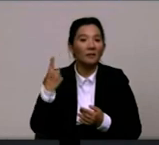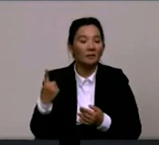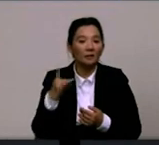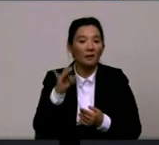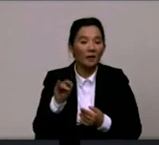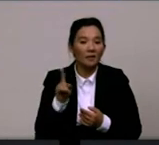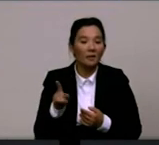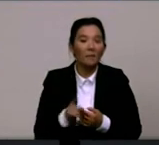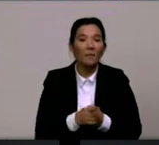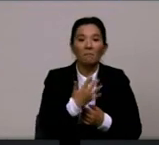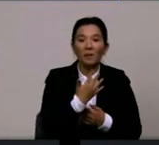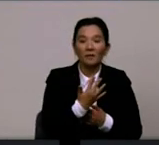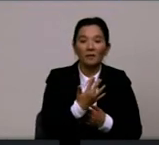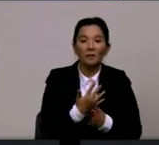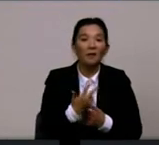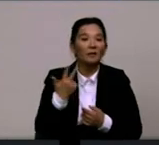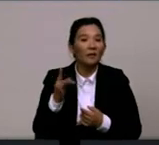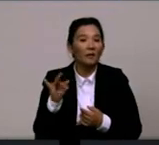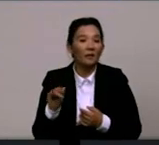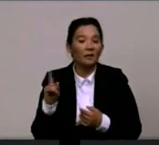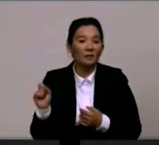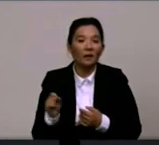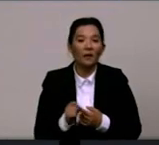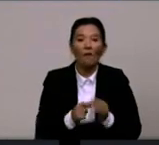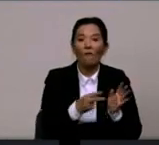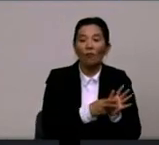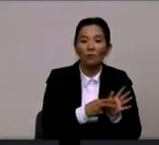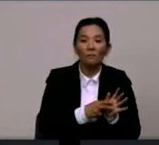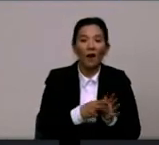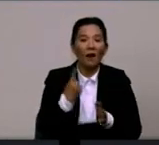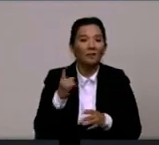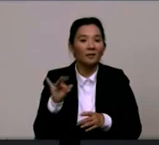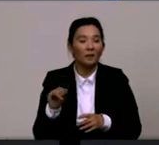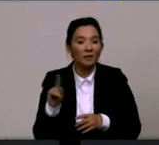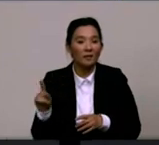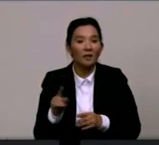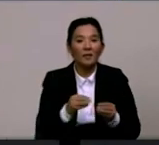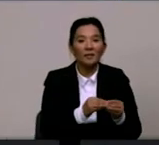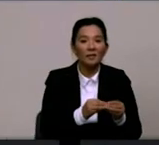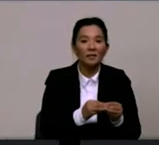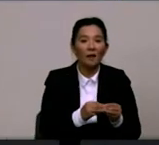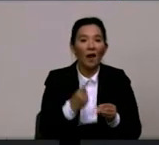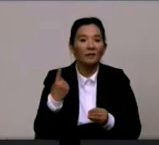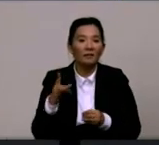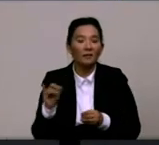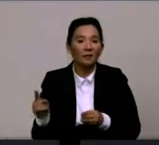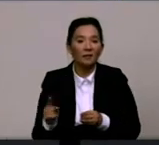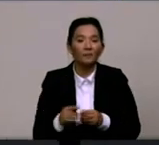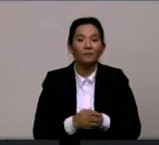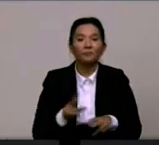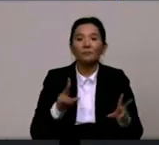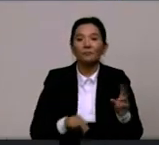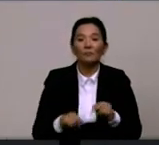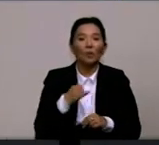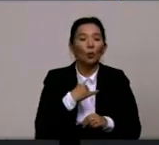1 раз, 5 – 3 раза, 8 – 1 раз и 10 – 1 раз. То